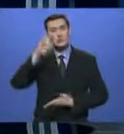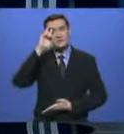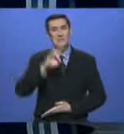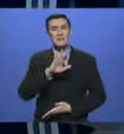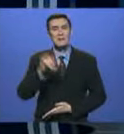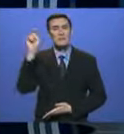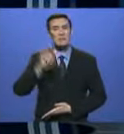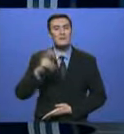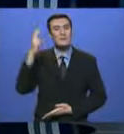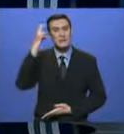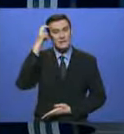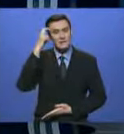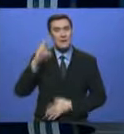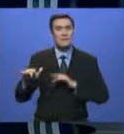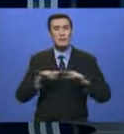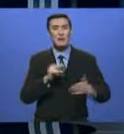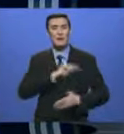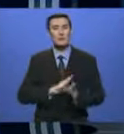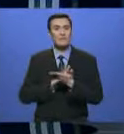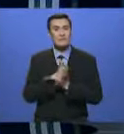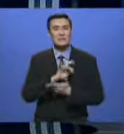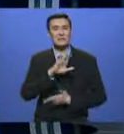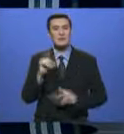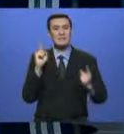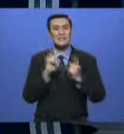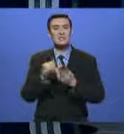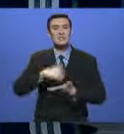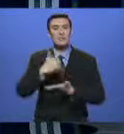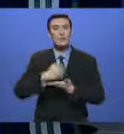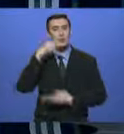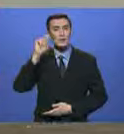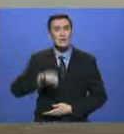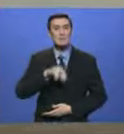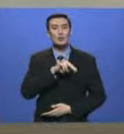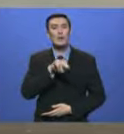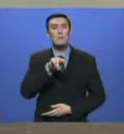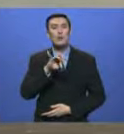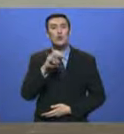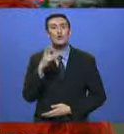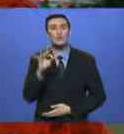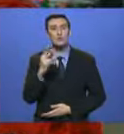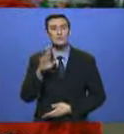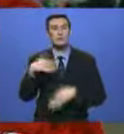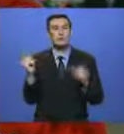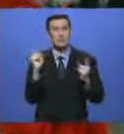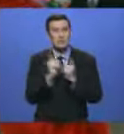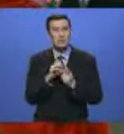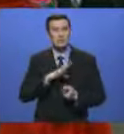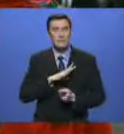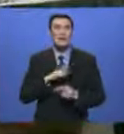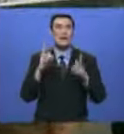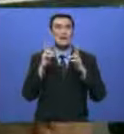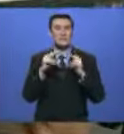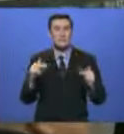Казахстана прибыл в Киев. В рамках рабочего визита Нурсултан Назарбаев встретился с главой Украины Петром Порошенко. Двусторонняя встреча лидеров прошла в